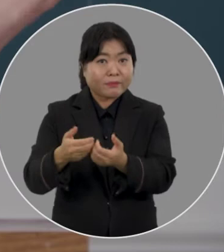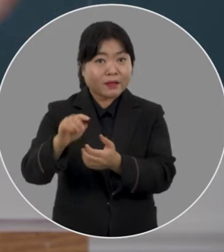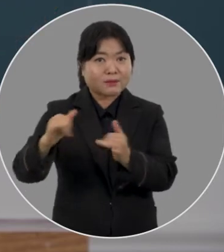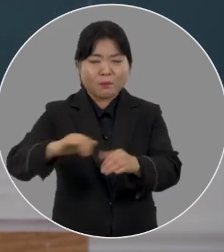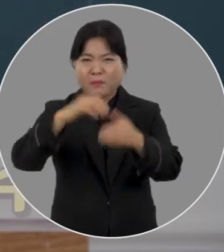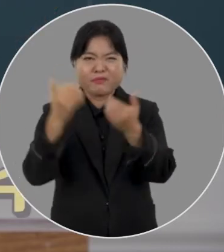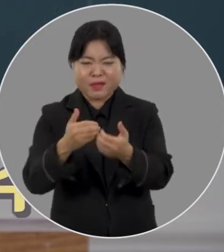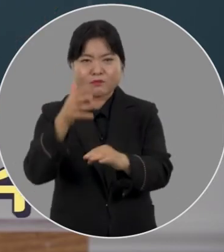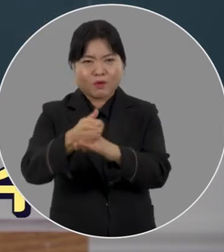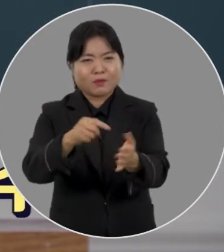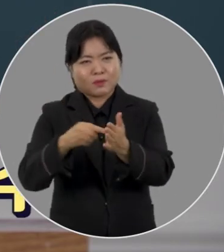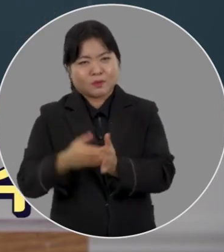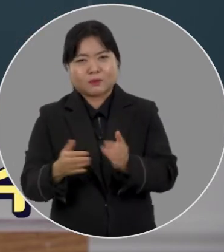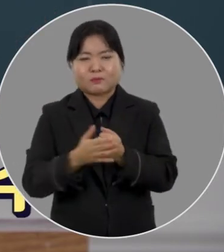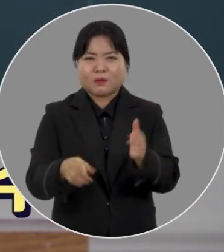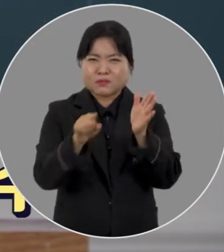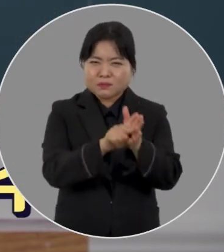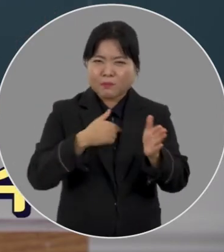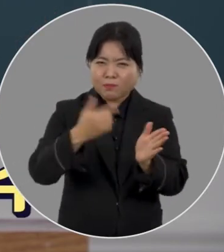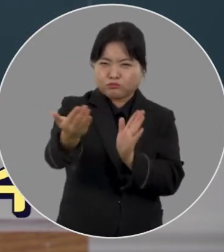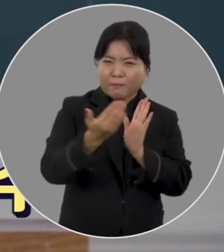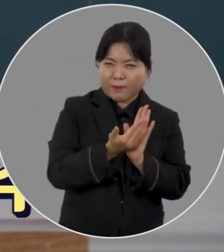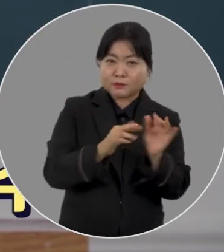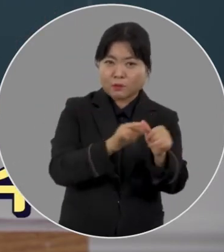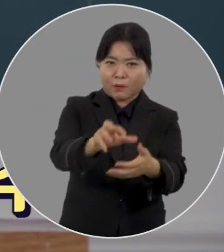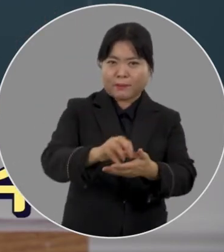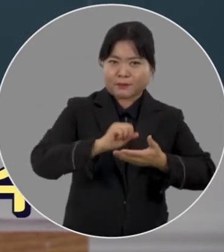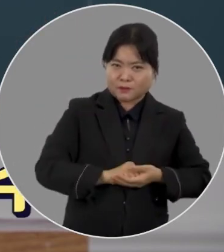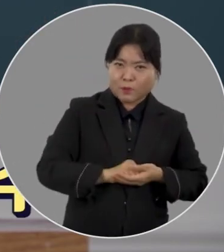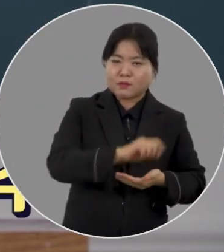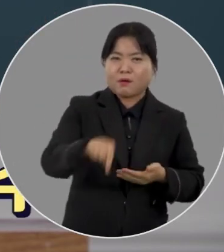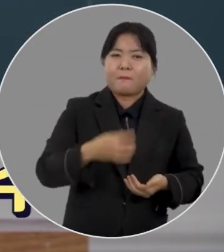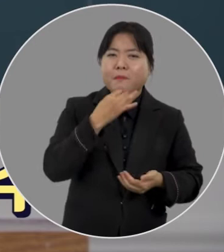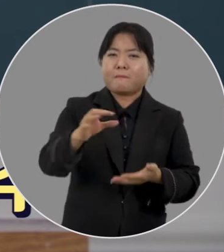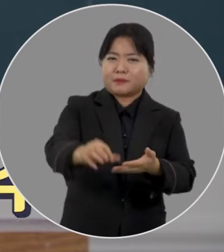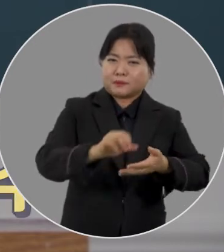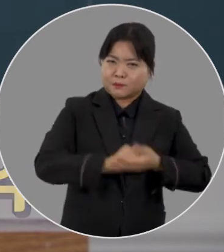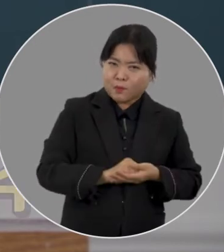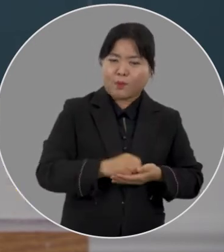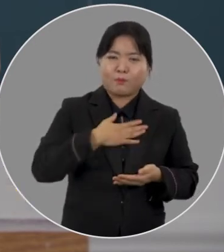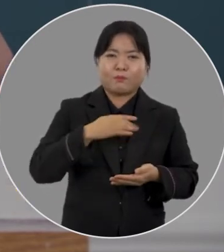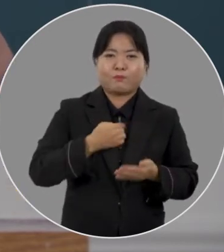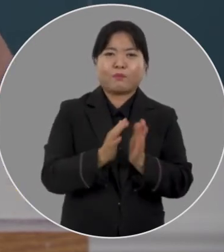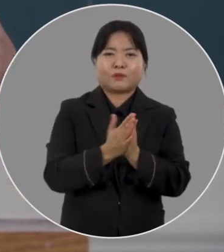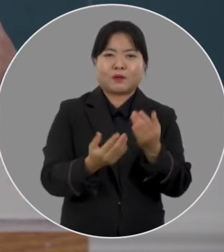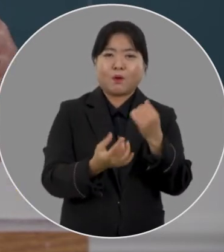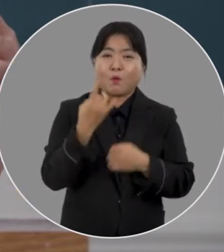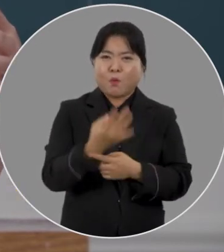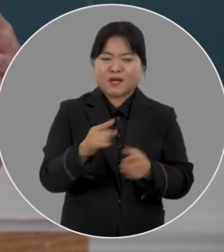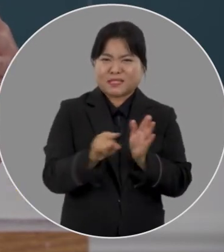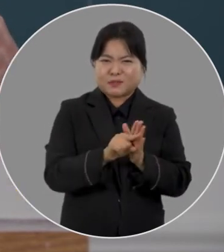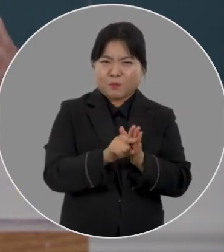거죠. 그러니까 기존 신념과 부합하는 정보는 받아들이고 그것만 받아들이고 본인의 이제 기존의